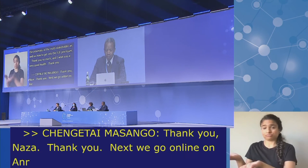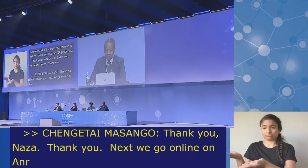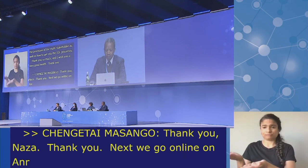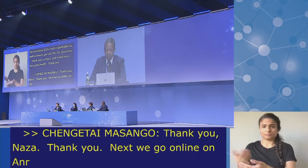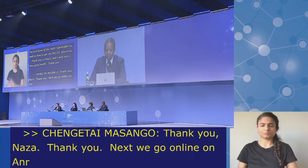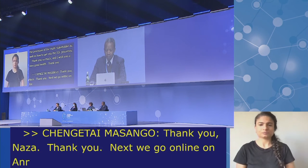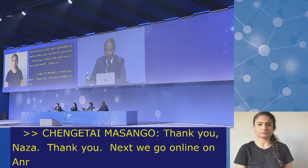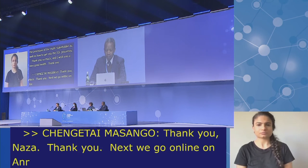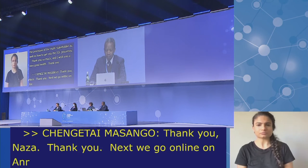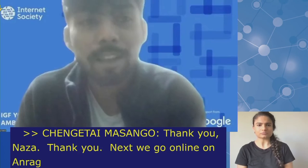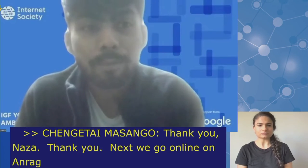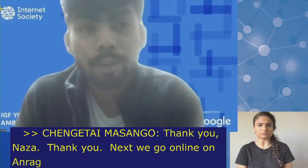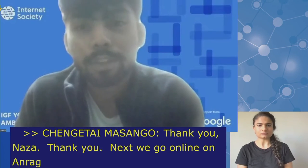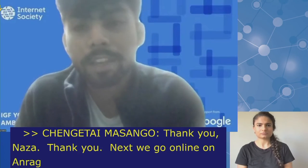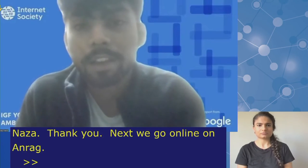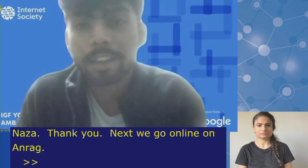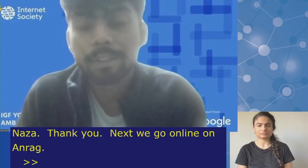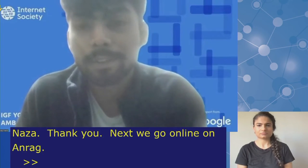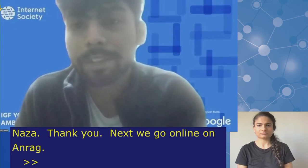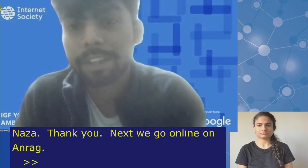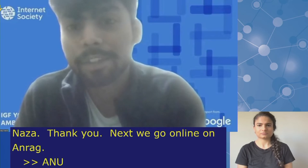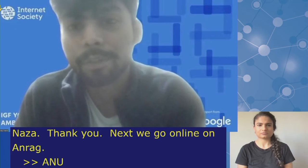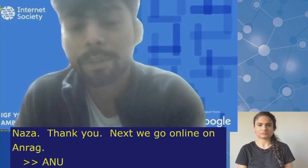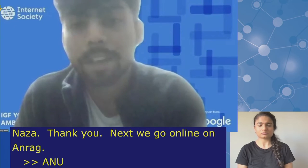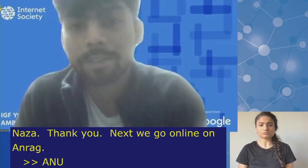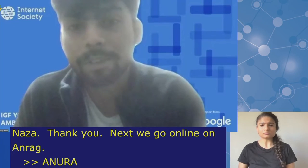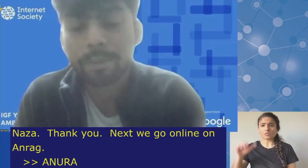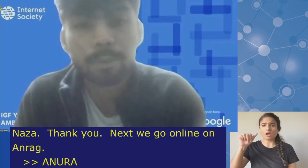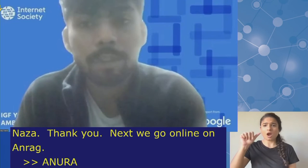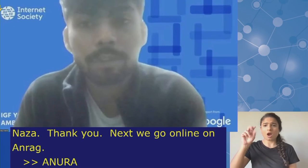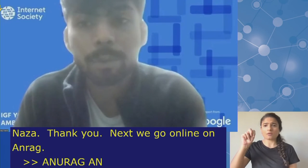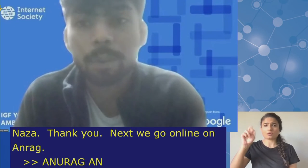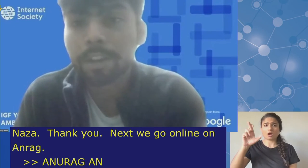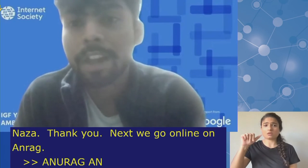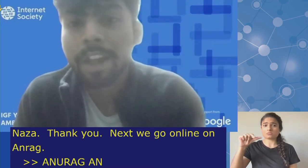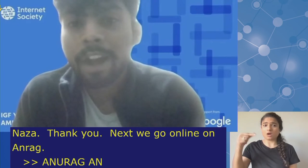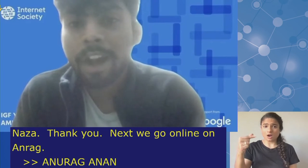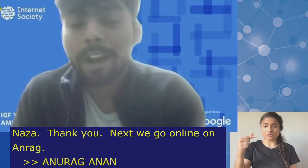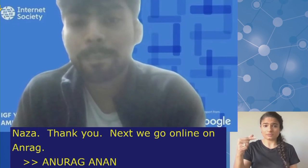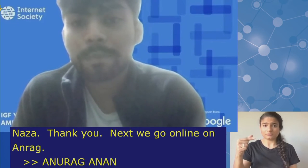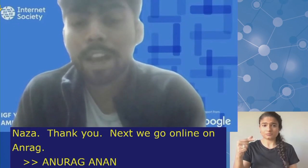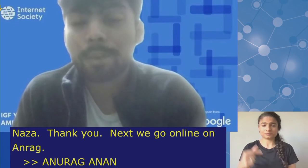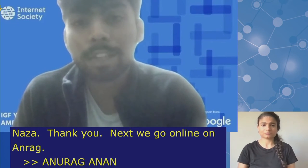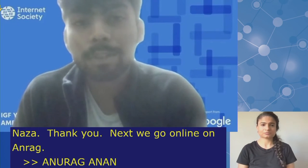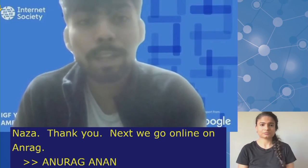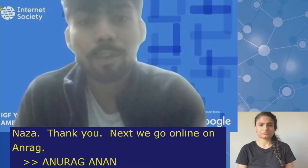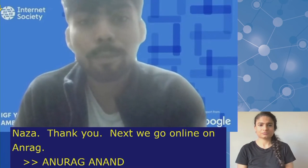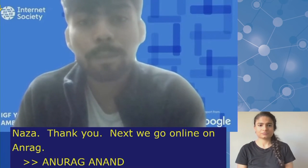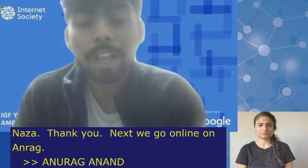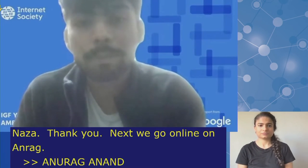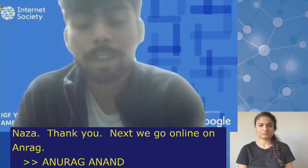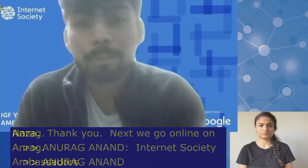будет задан человеком, который соединяется с нами через интернет. Добрый день, меня зовут Анрак. Я один